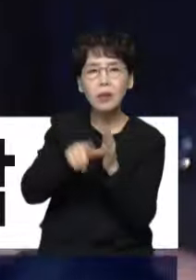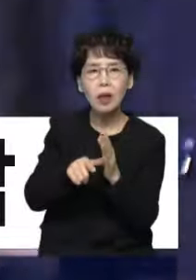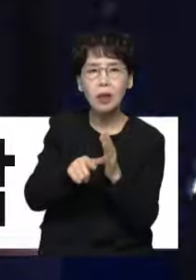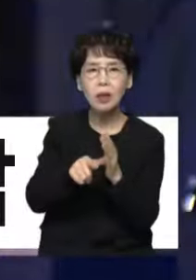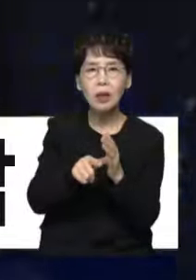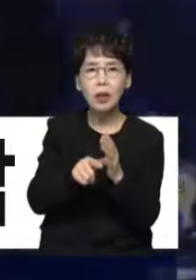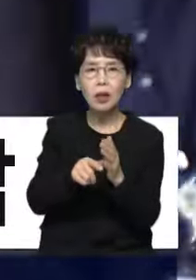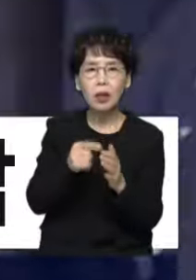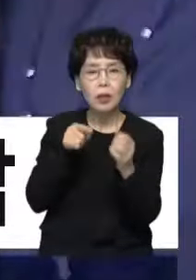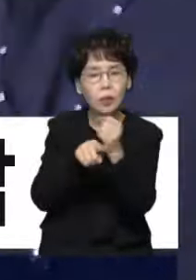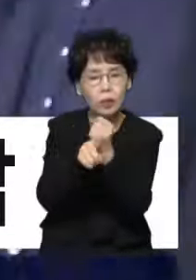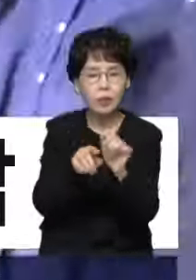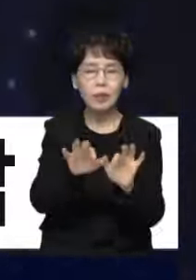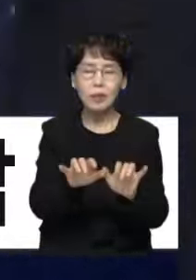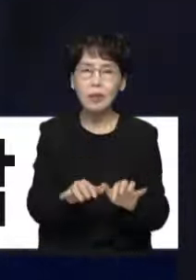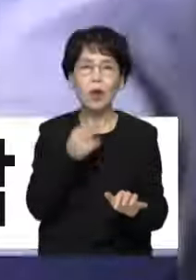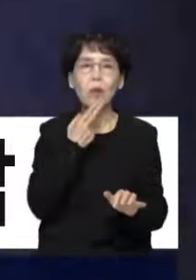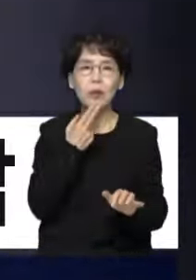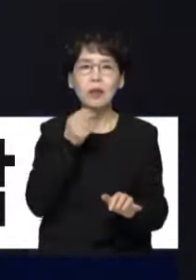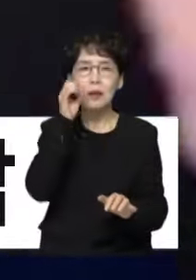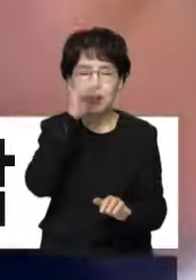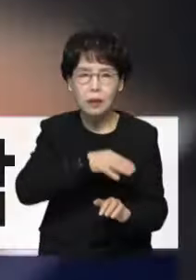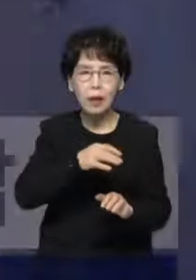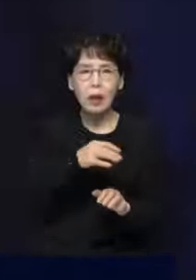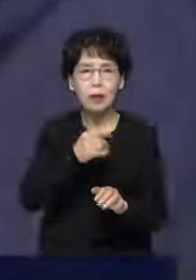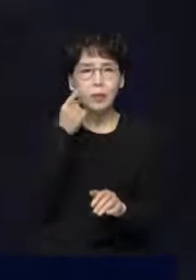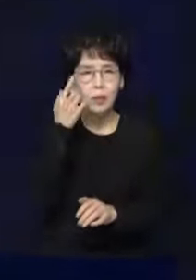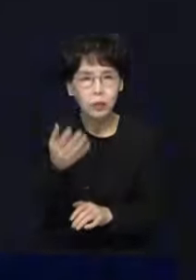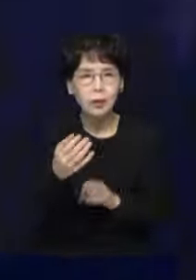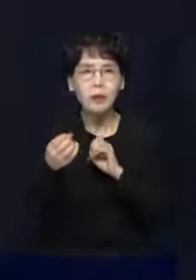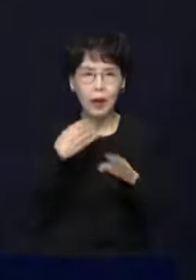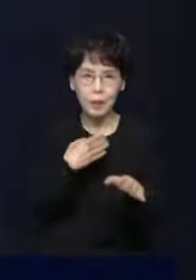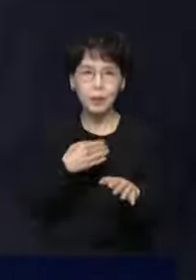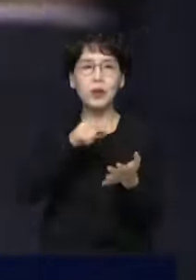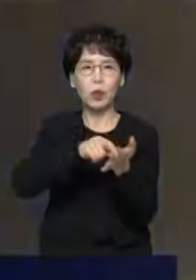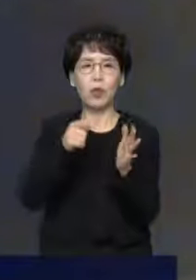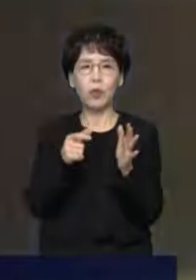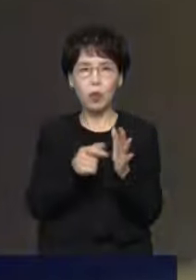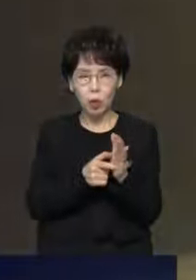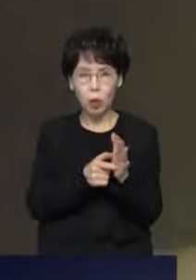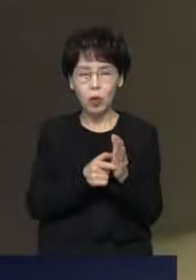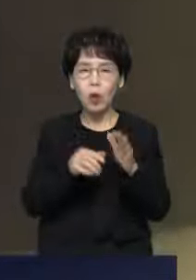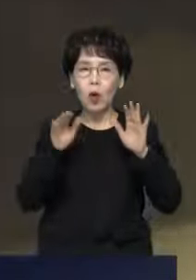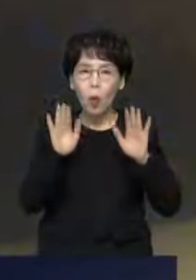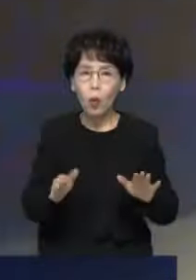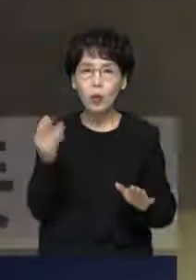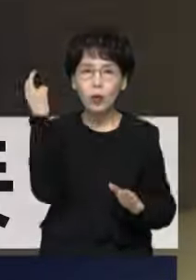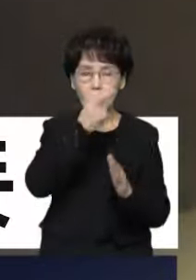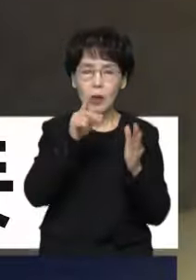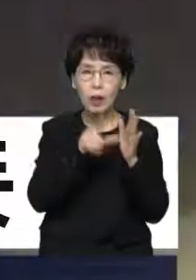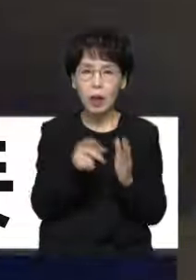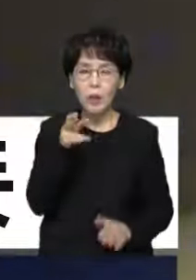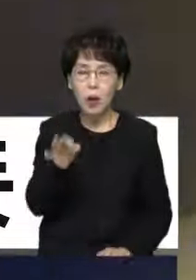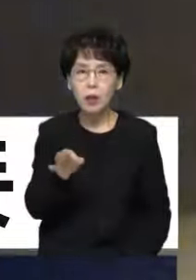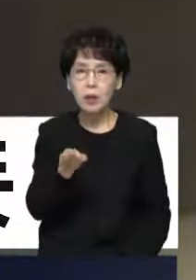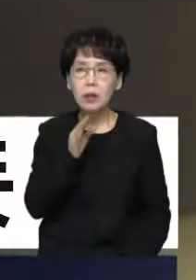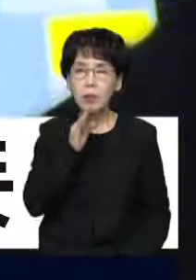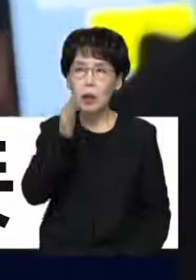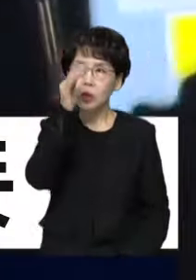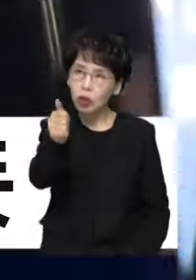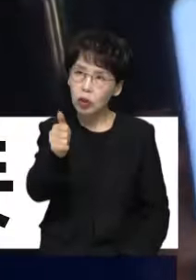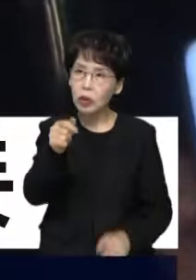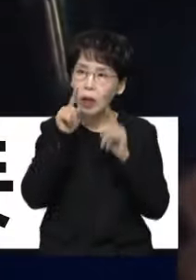작성 없이 면담 형식으로 진행됐다고 명 씨 측은 설명했습니다. 검찰은 오늘 조사에서 명 씨가 실소유한 의혹을